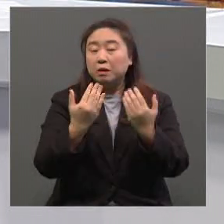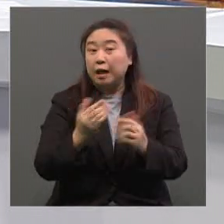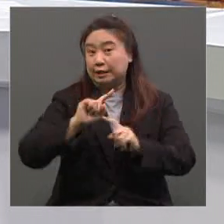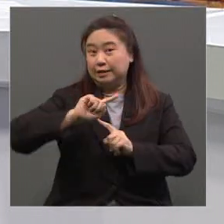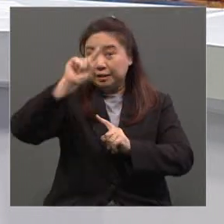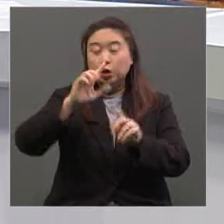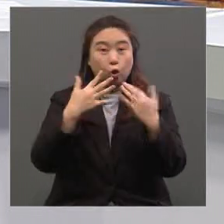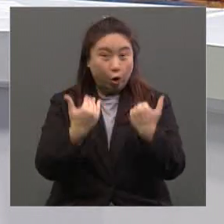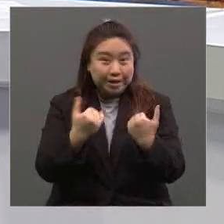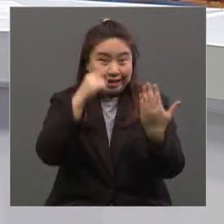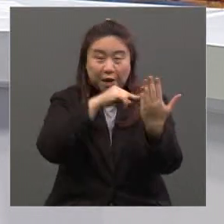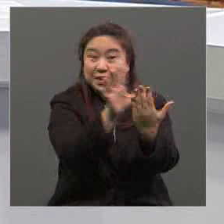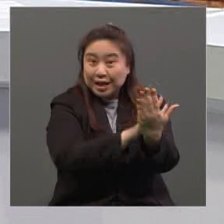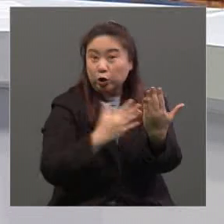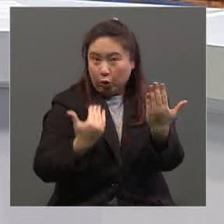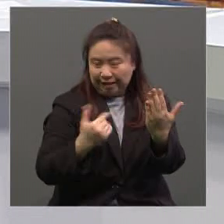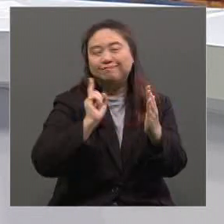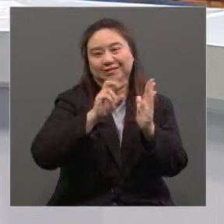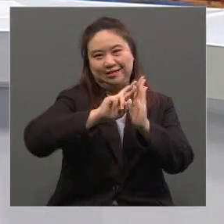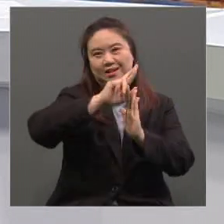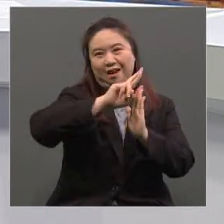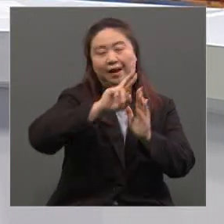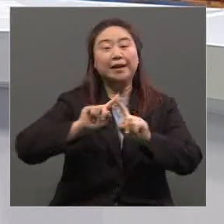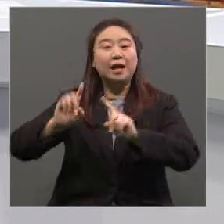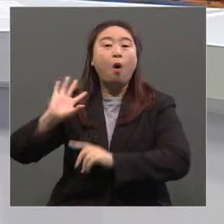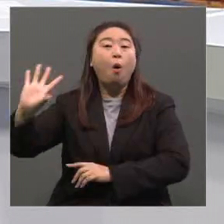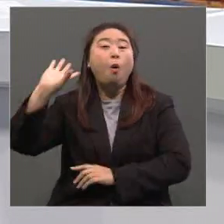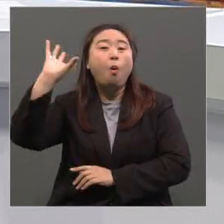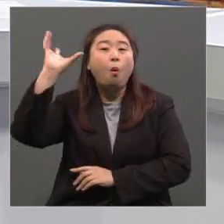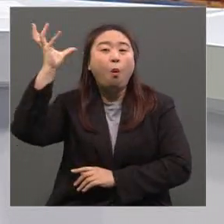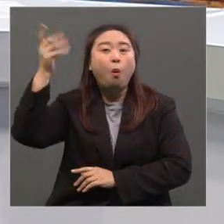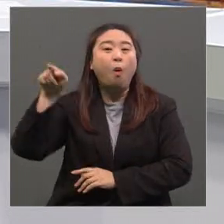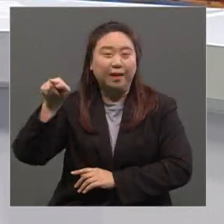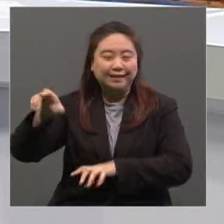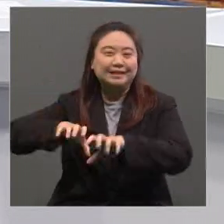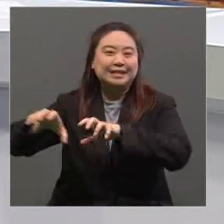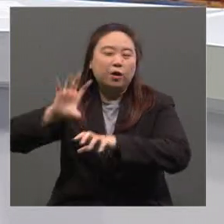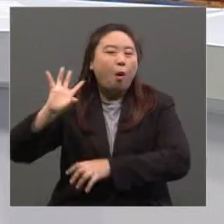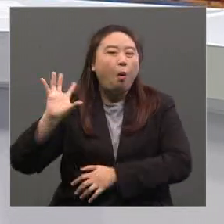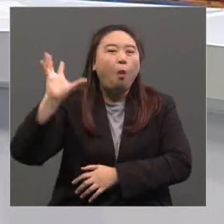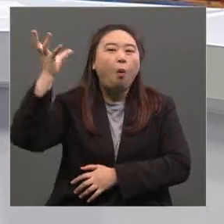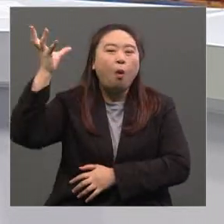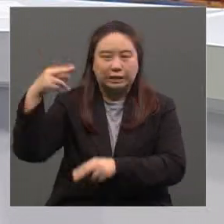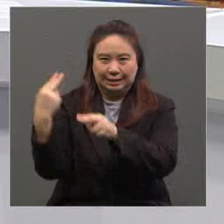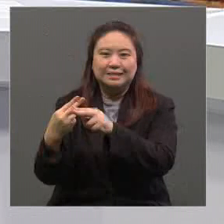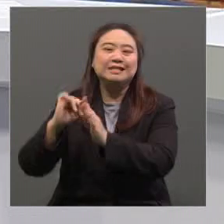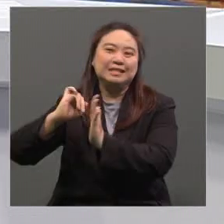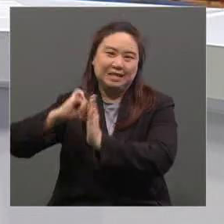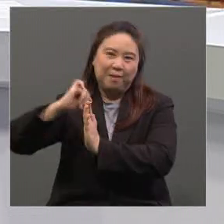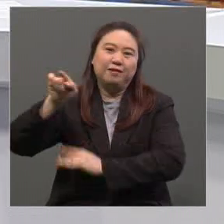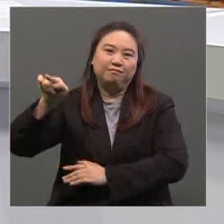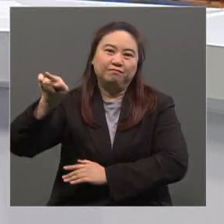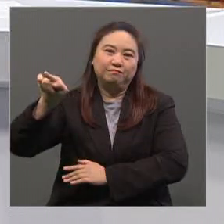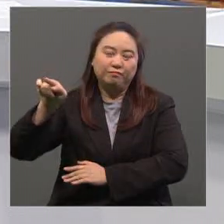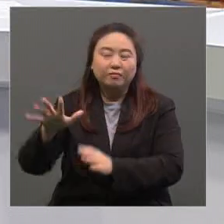ว่าอันดับ 1ตอนนี้จริงๆในประเทศคือเชียงรายแต่ว่าถ้าในการจัดอันดับของ IQแอร์คือจัดอันดับโลกเนี่ยเชียงใหม่จะหนักที่สุด